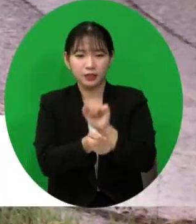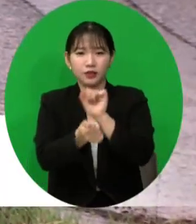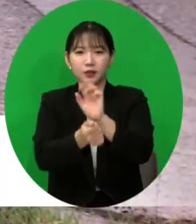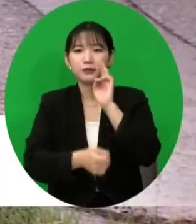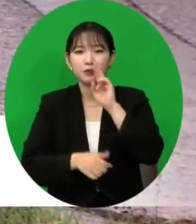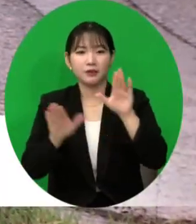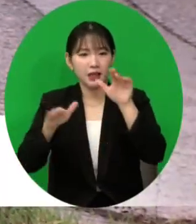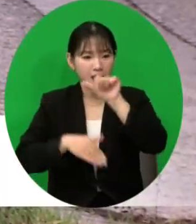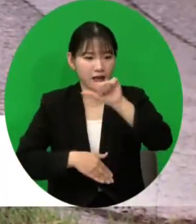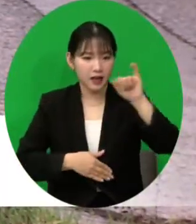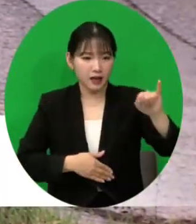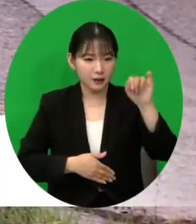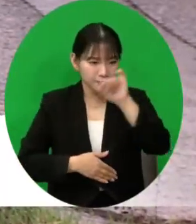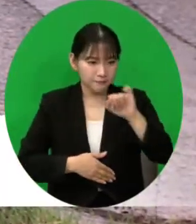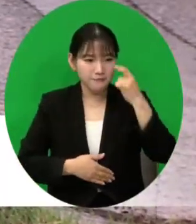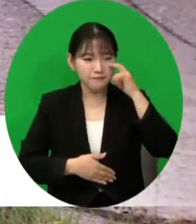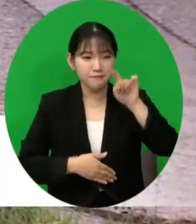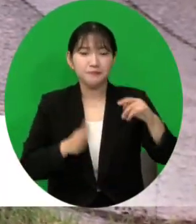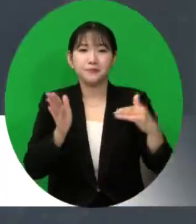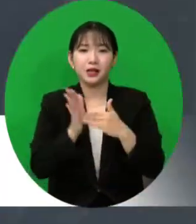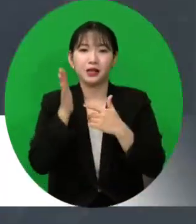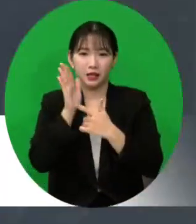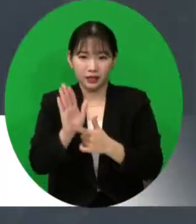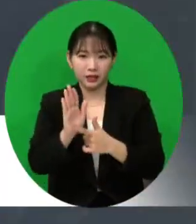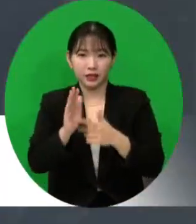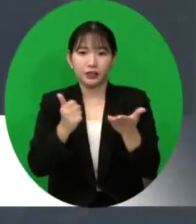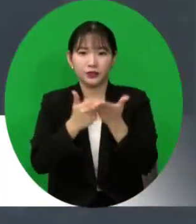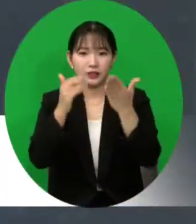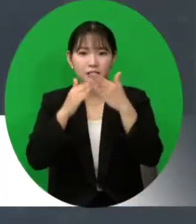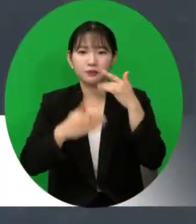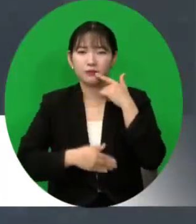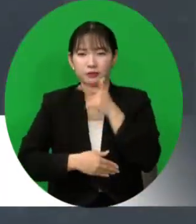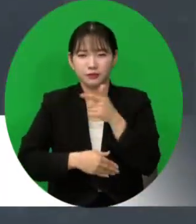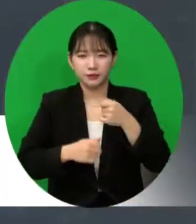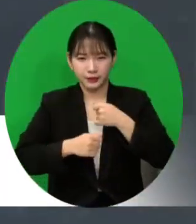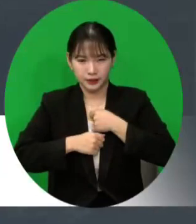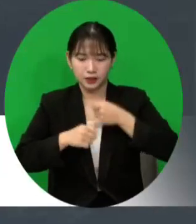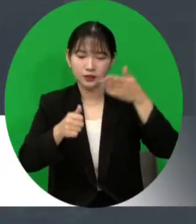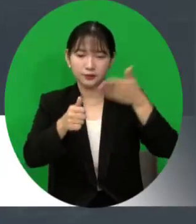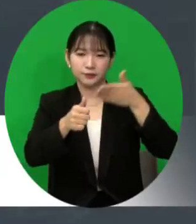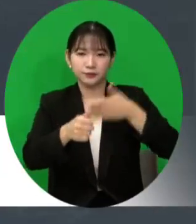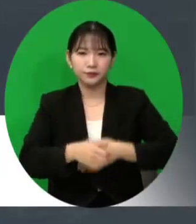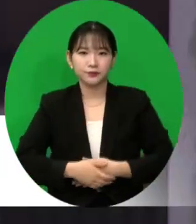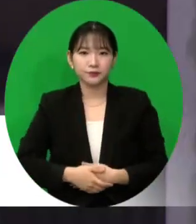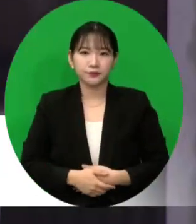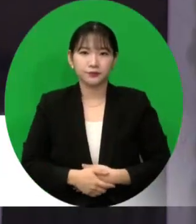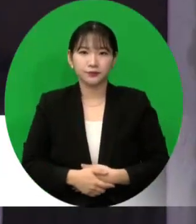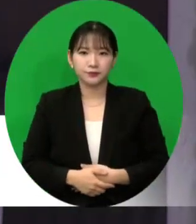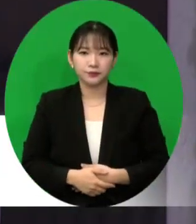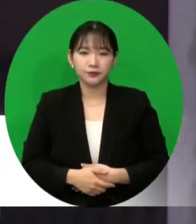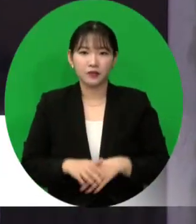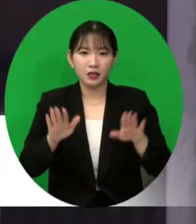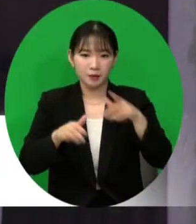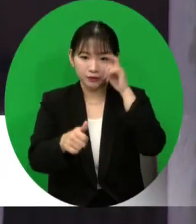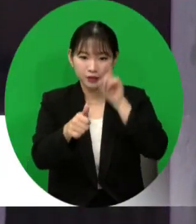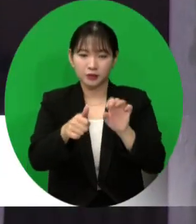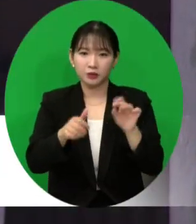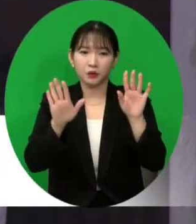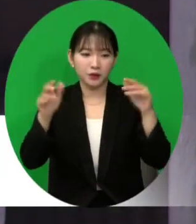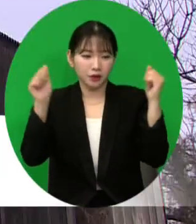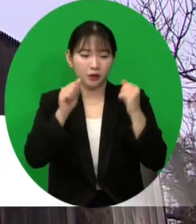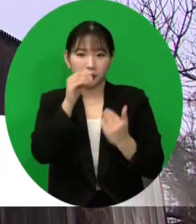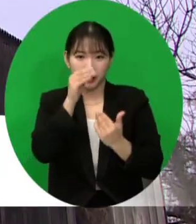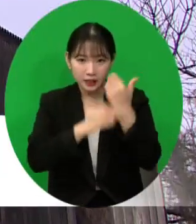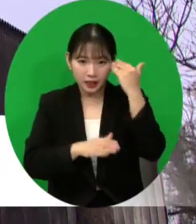인플루엔자가 확인됐다고 밝히고 농가들의 방역 수칙 준수를 제차 당부했습니다 이번 확진으로 올겨울